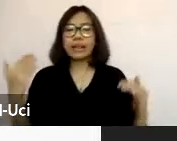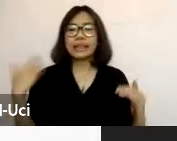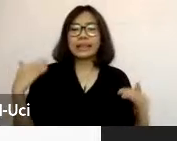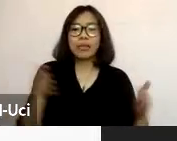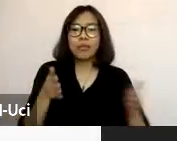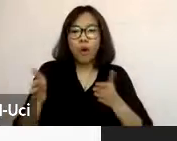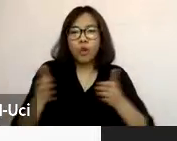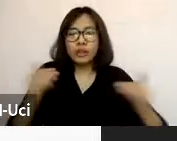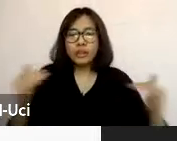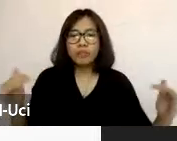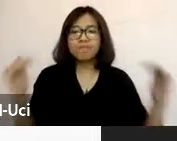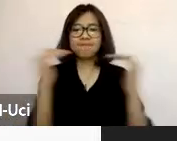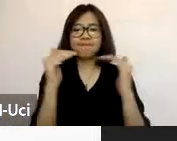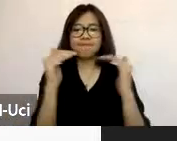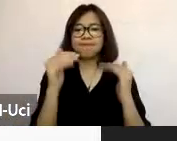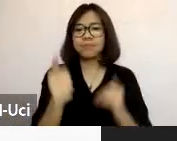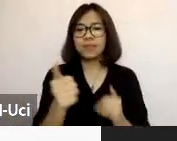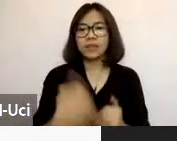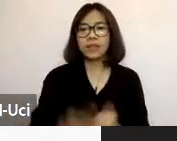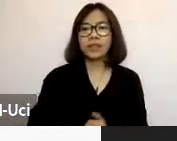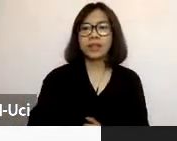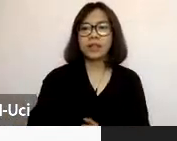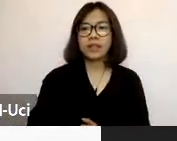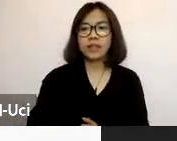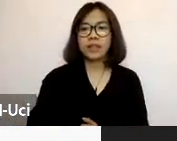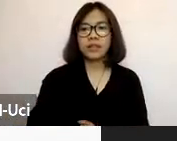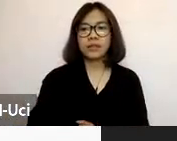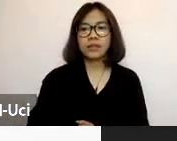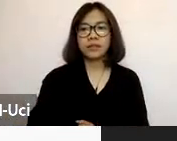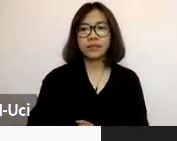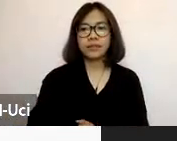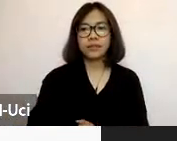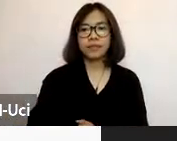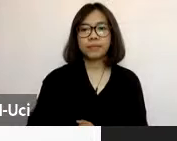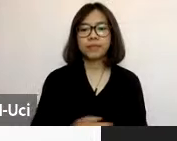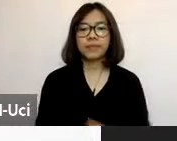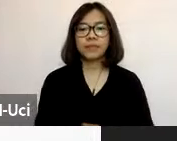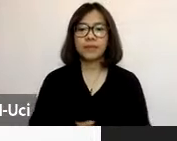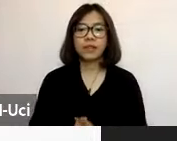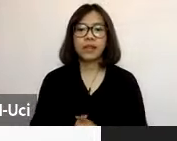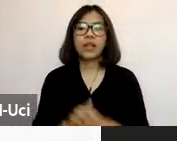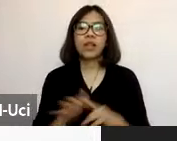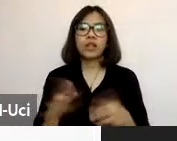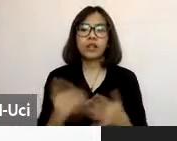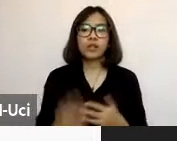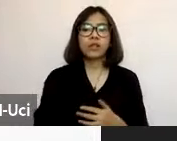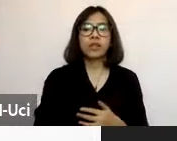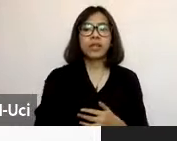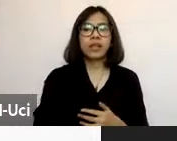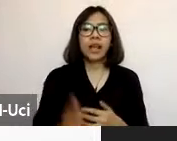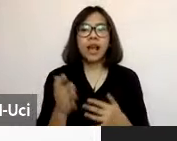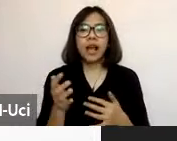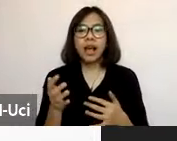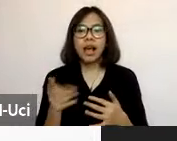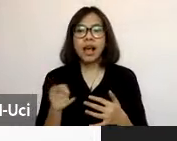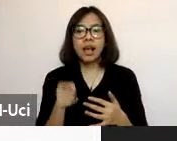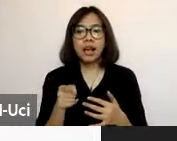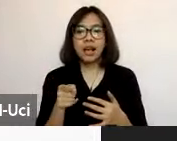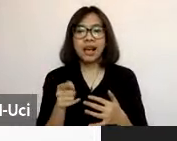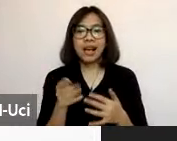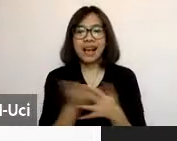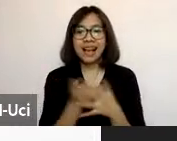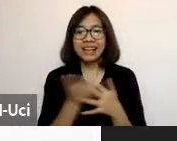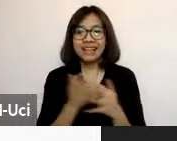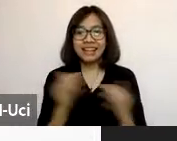disini Berarti ada juga eh apa akses keadilan kepada konsumen